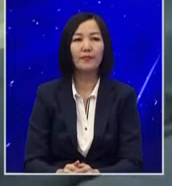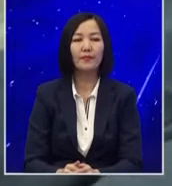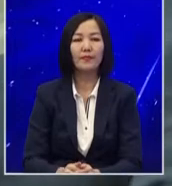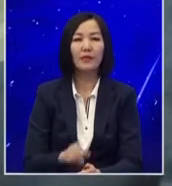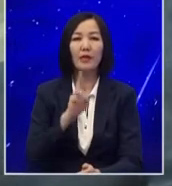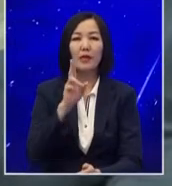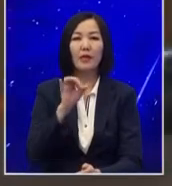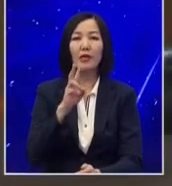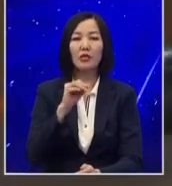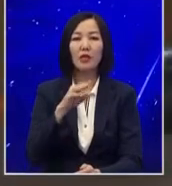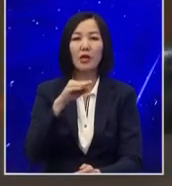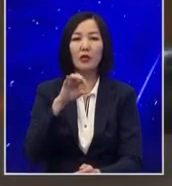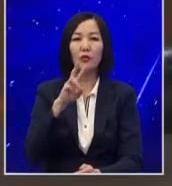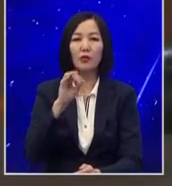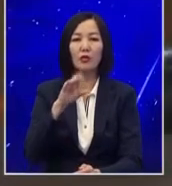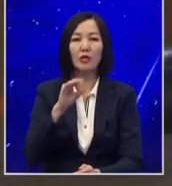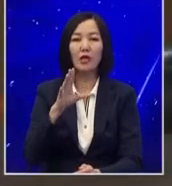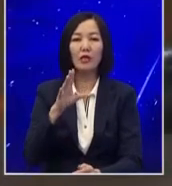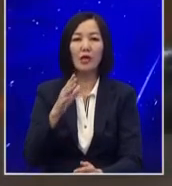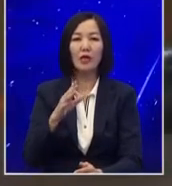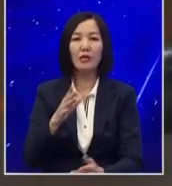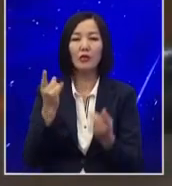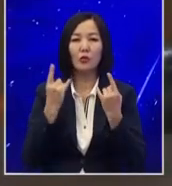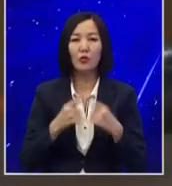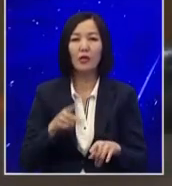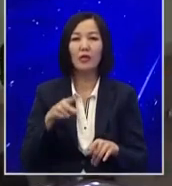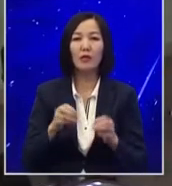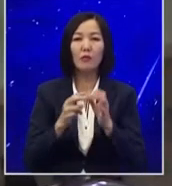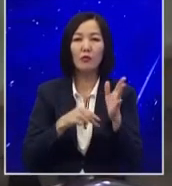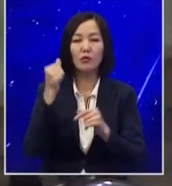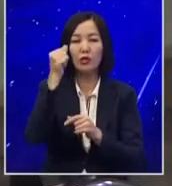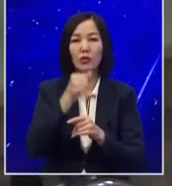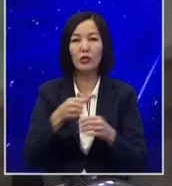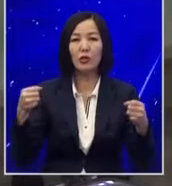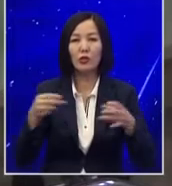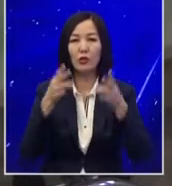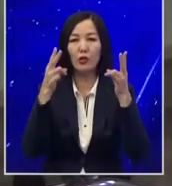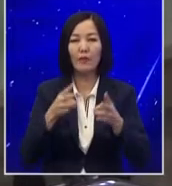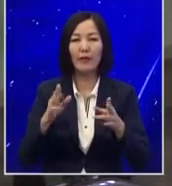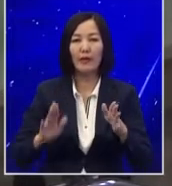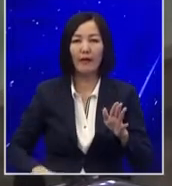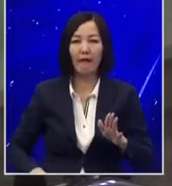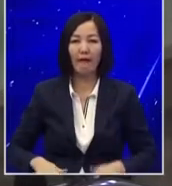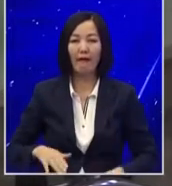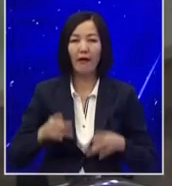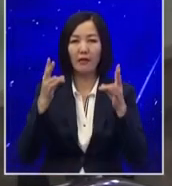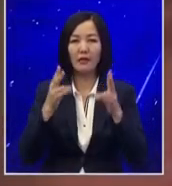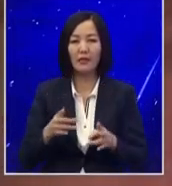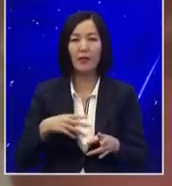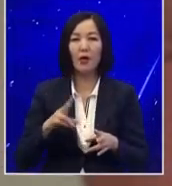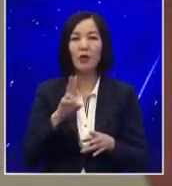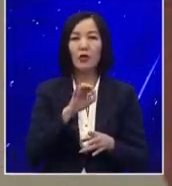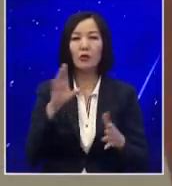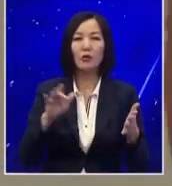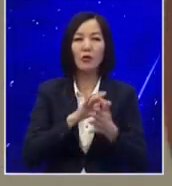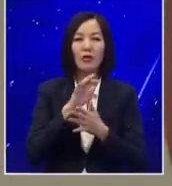Кенжехан Мусырәлиев Түркістан облысы Мақтарал ауылдық округінде туған. 2017 жылы жол апатына түсіп, аяғын зақымдайды. Нұрсұлтан қаласында ота